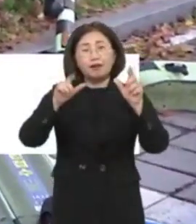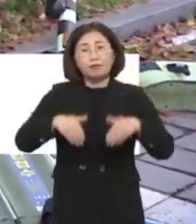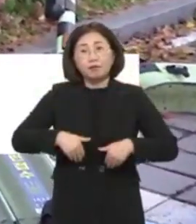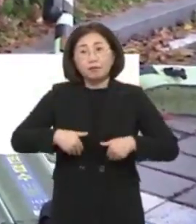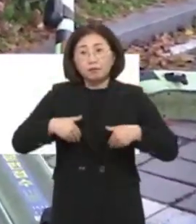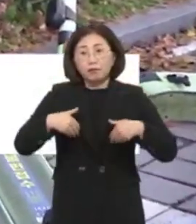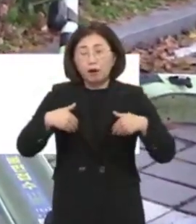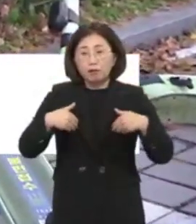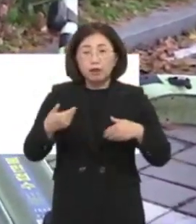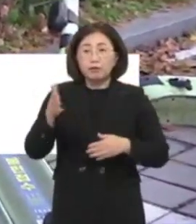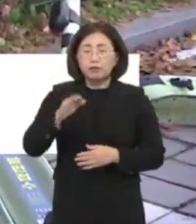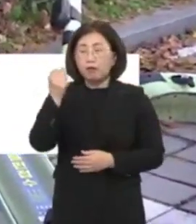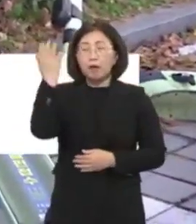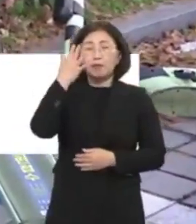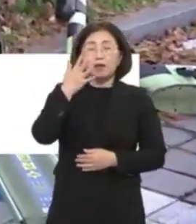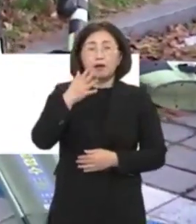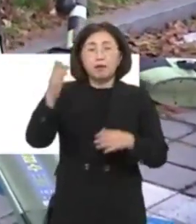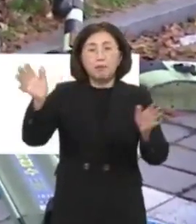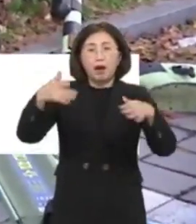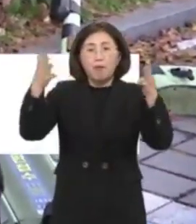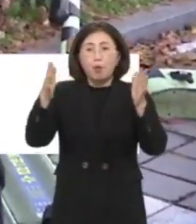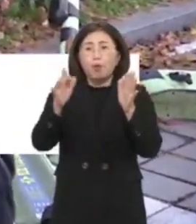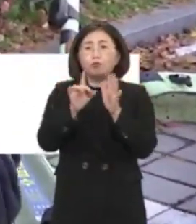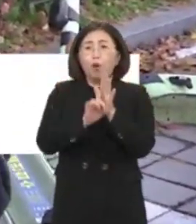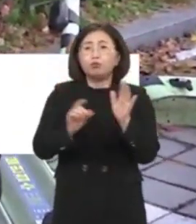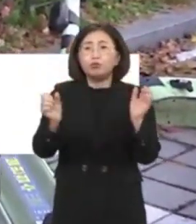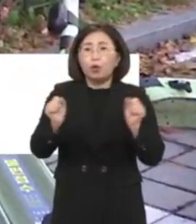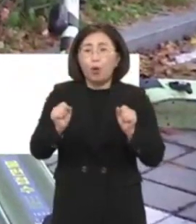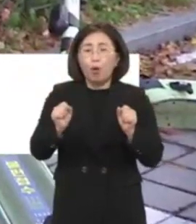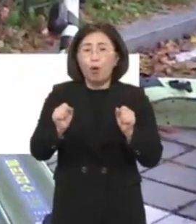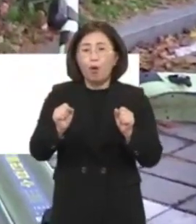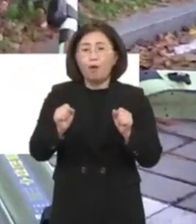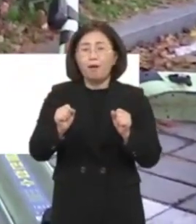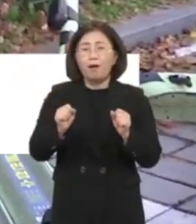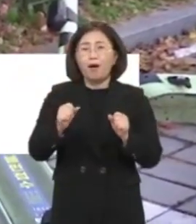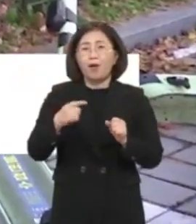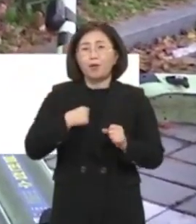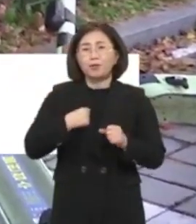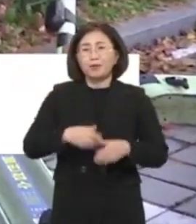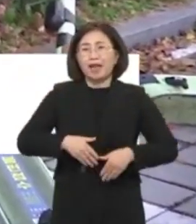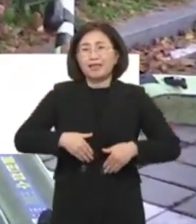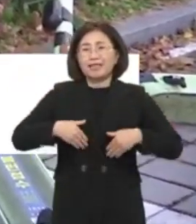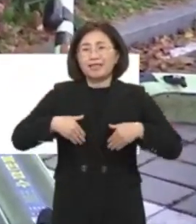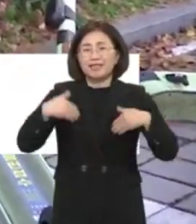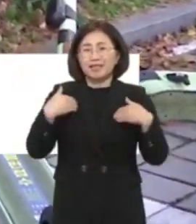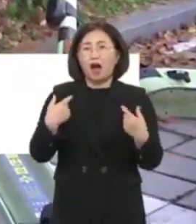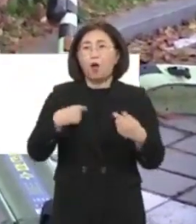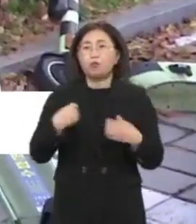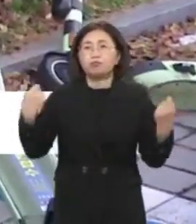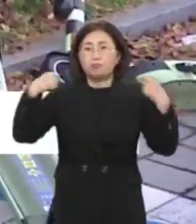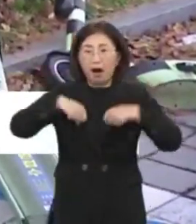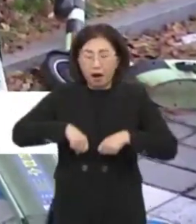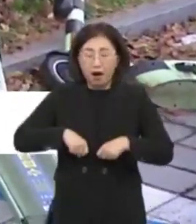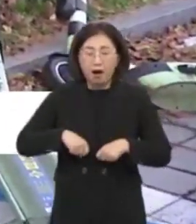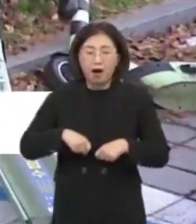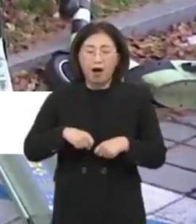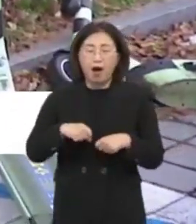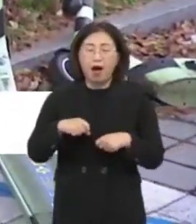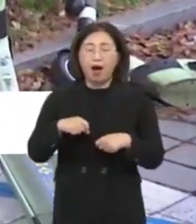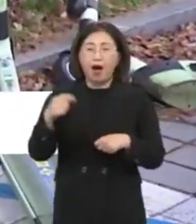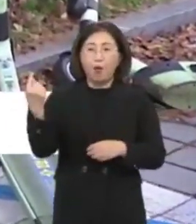추워지고 바람이 이렇게 갑자기 많이 부니까 옷을 또 다시 또 따뜻한 걸로 챙겨 입고 나왔는데 진짜 바람이 많이